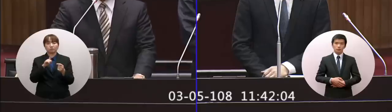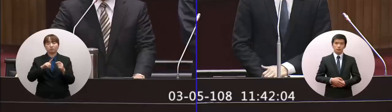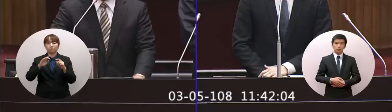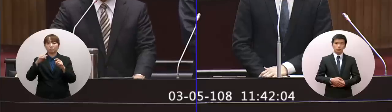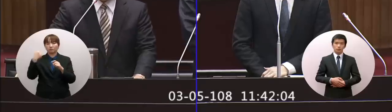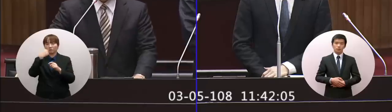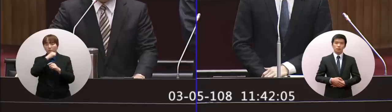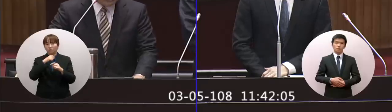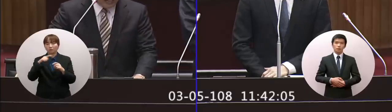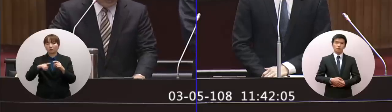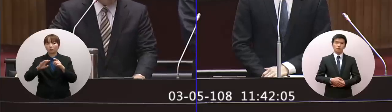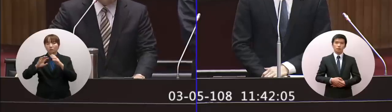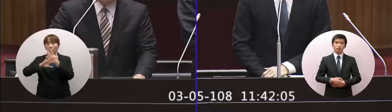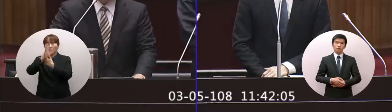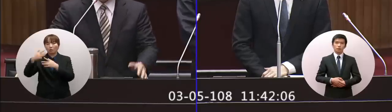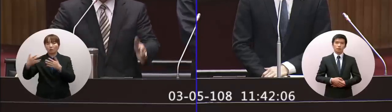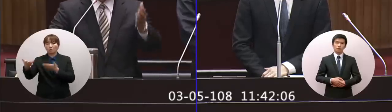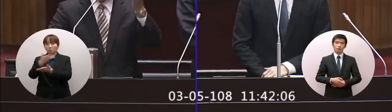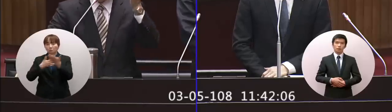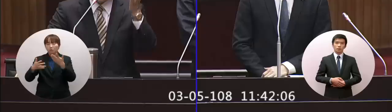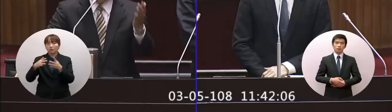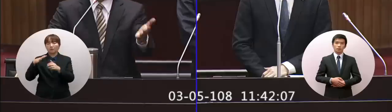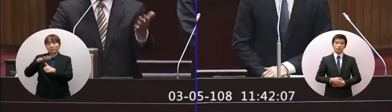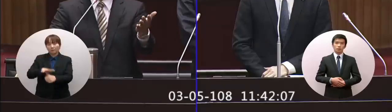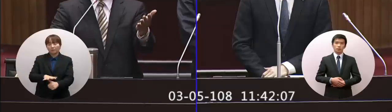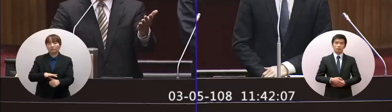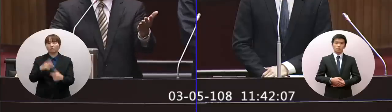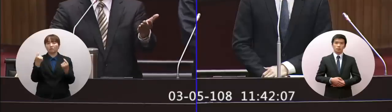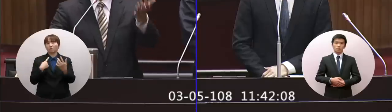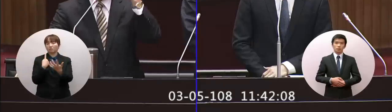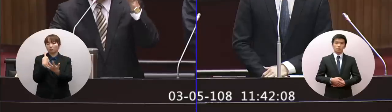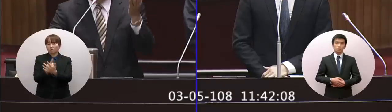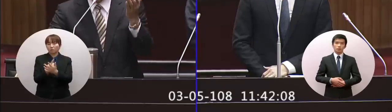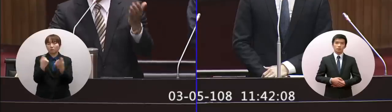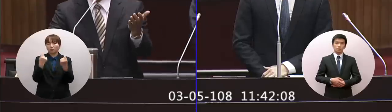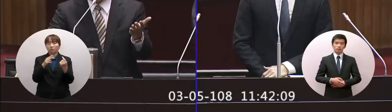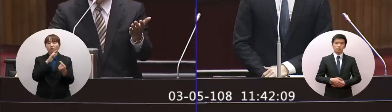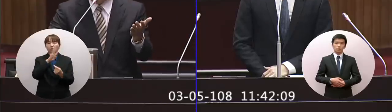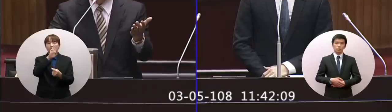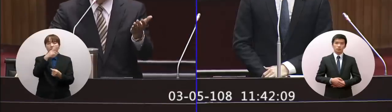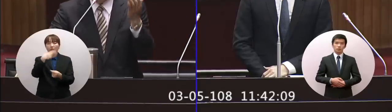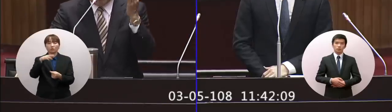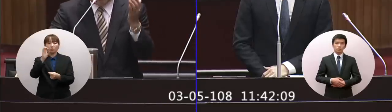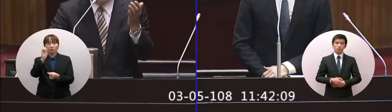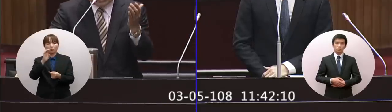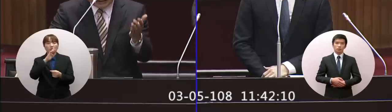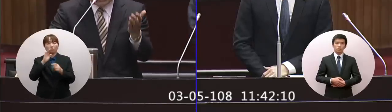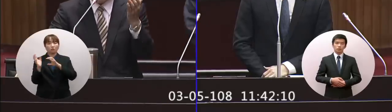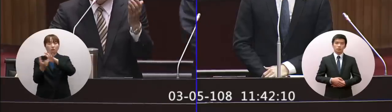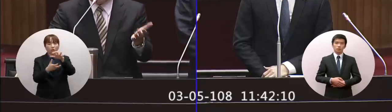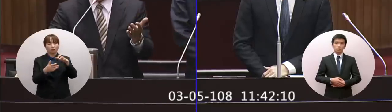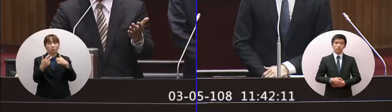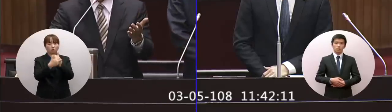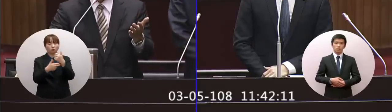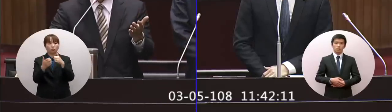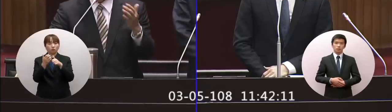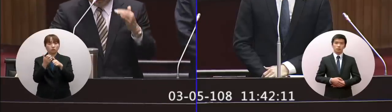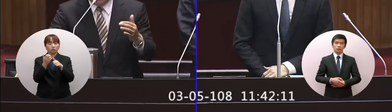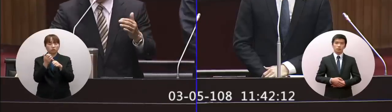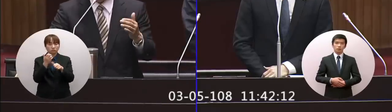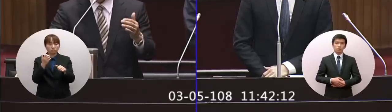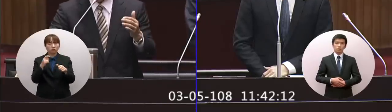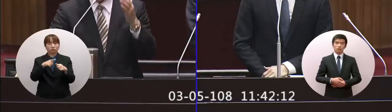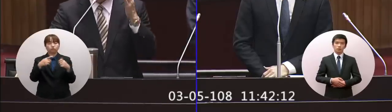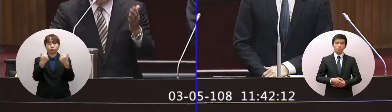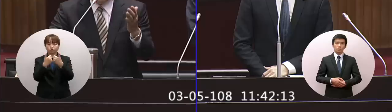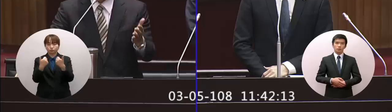湾的国际空间，甲咱打压，包括连要参加一个卫生组织、防疫组织